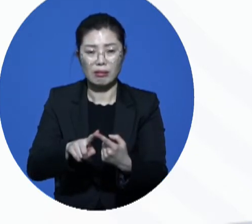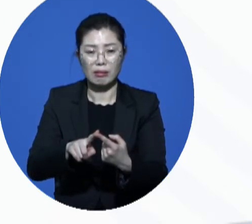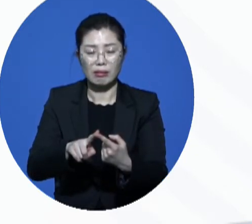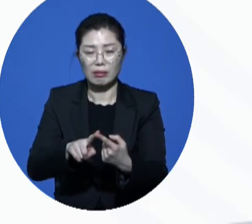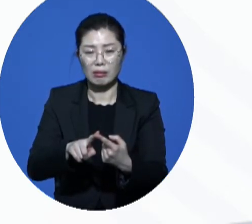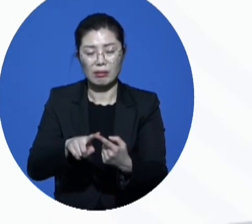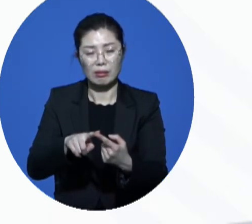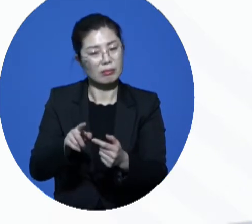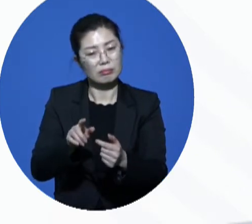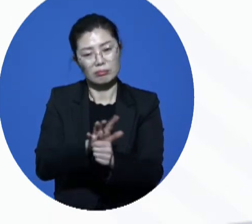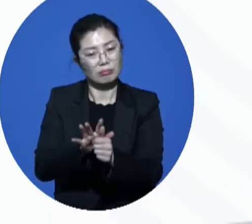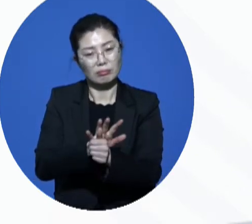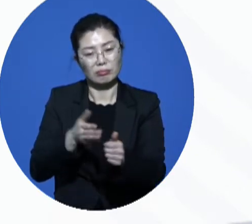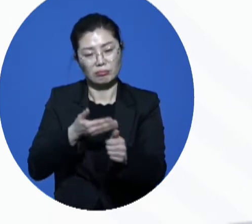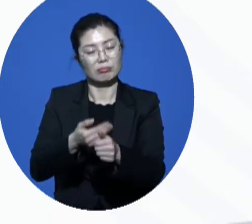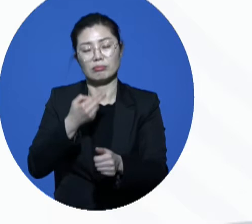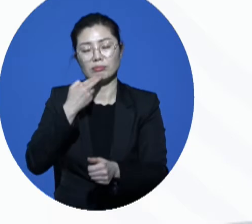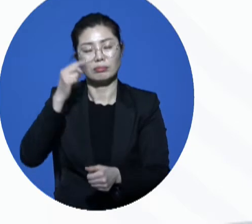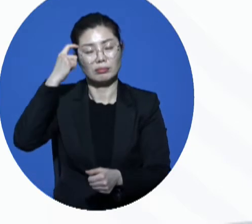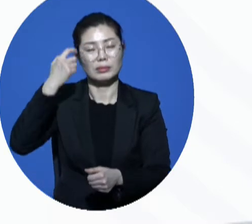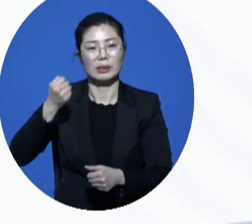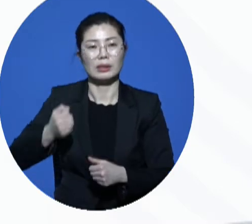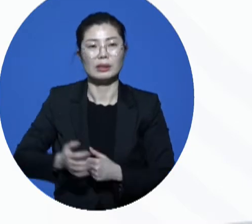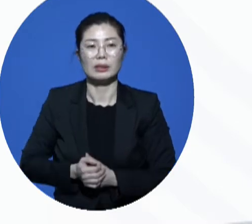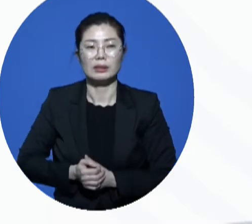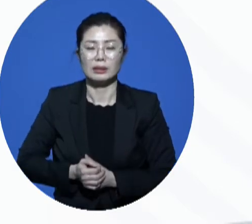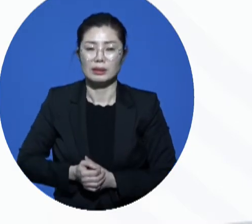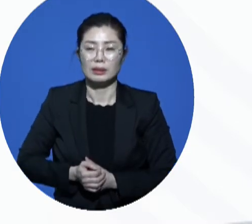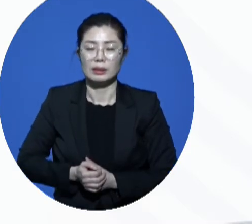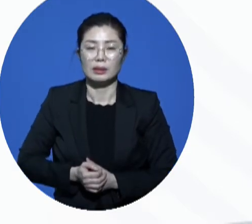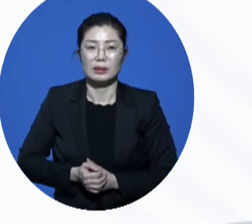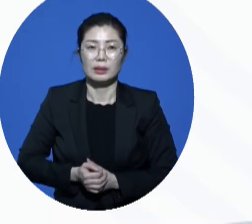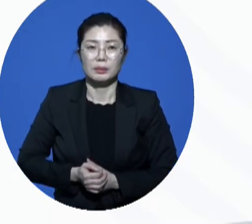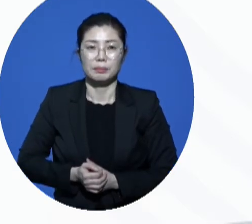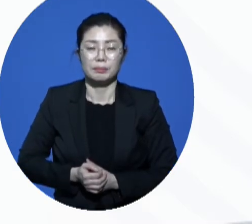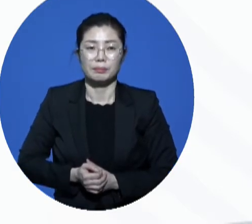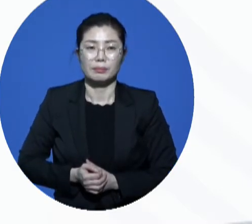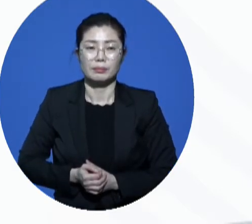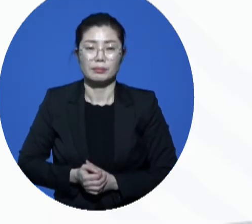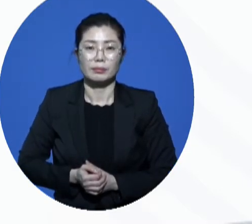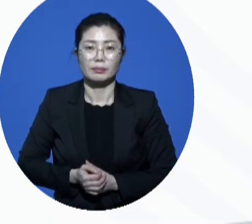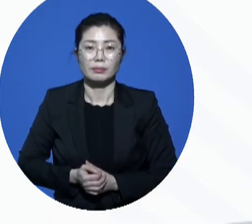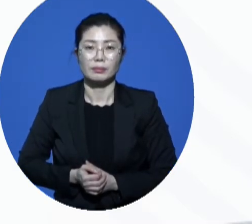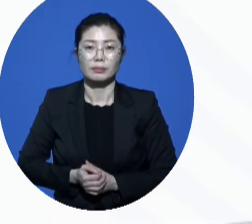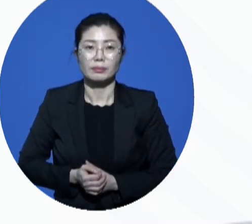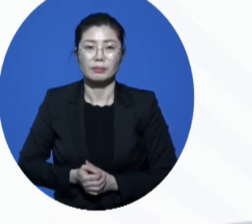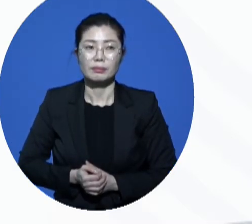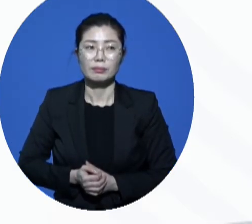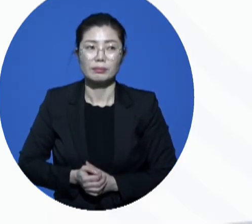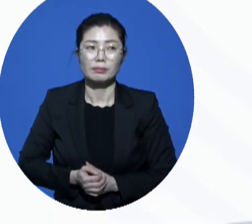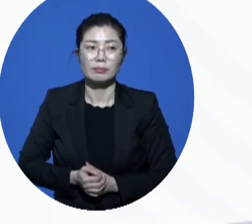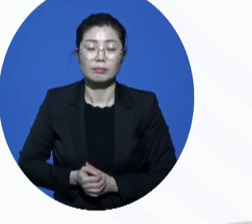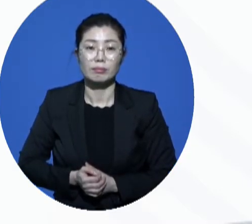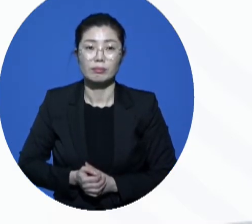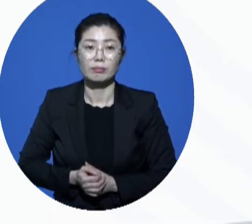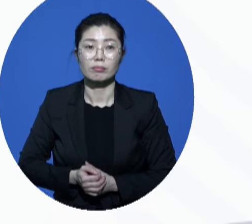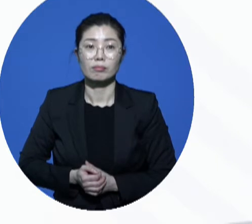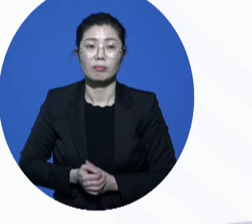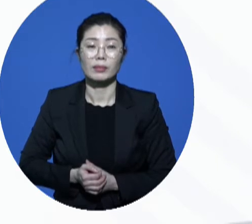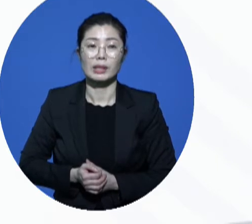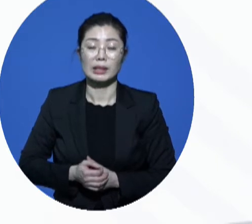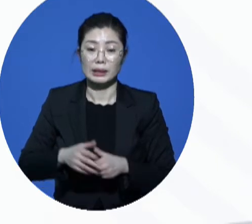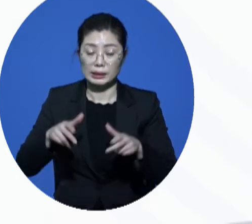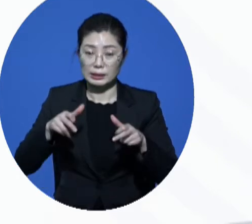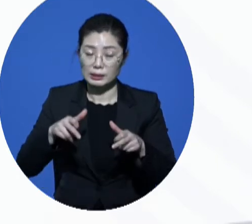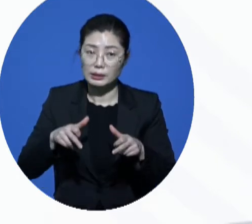때문에 긴급 탈시설 이행을 거치지 않고 안전을 보장할 수 없다라는 얘기들을 강조하고 있습니다. 이 부분은 서구 국가들에서의